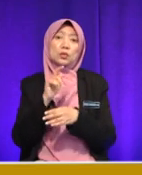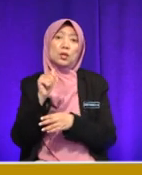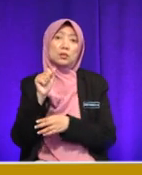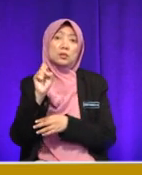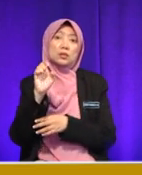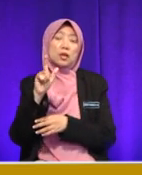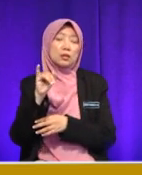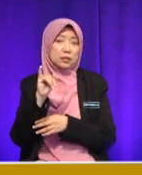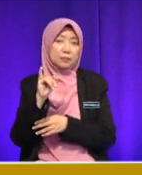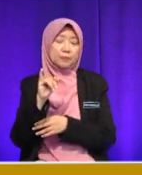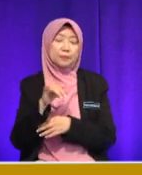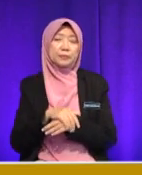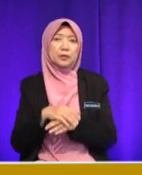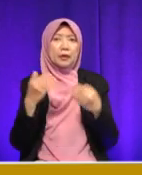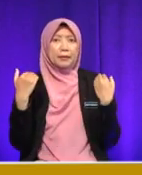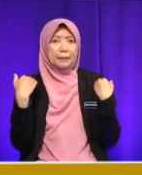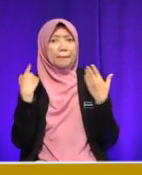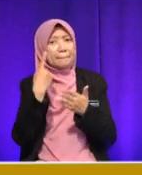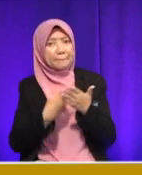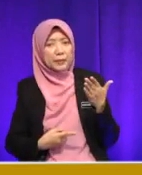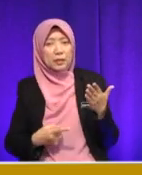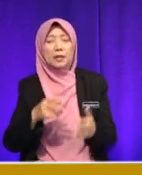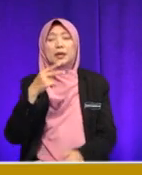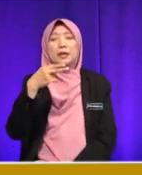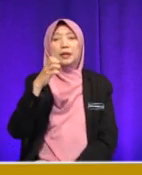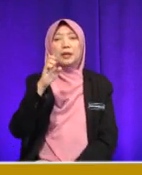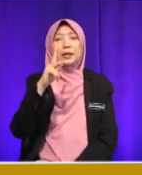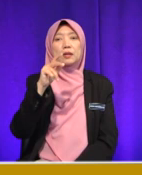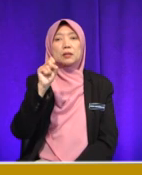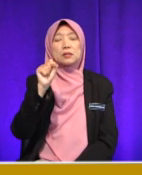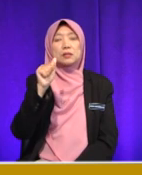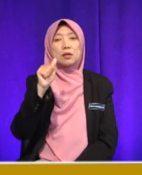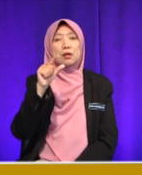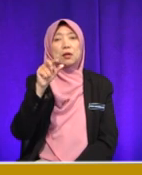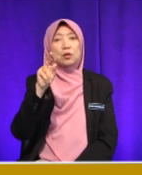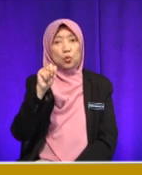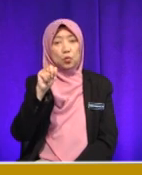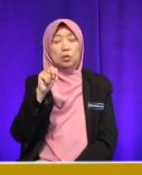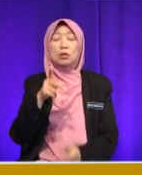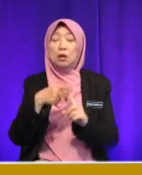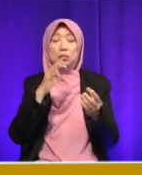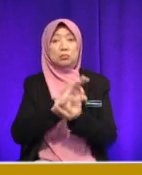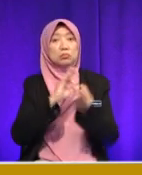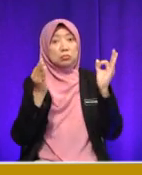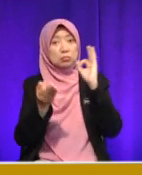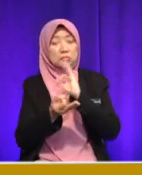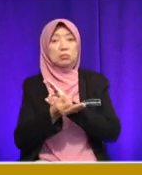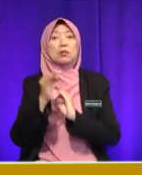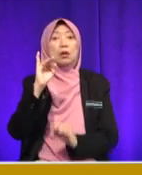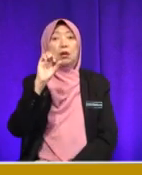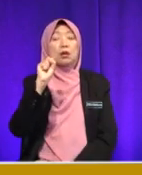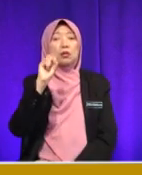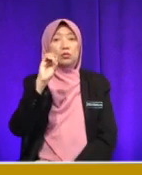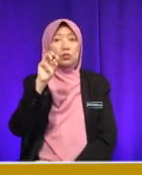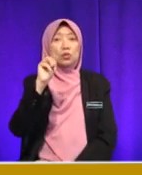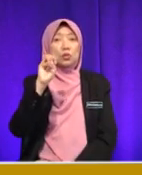Baik. Yang terdiri daripada heksagon sekata. Yang dihasilkan dengan transformasi isometri. Okey, baik, satu